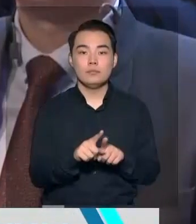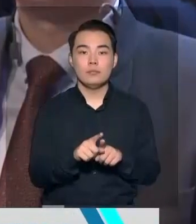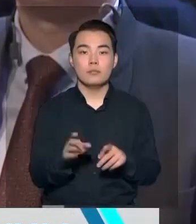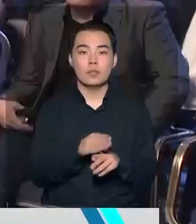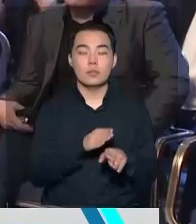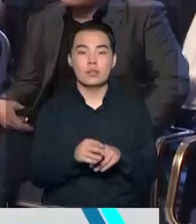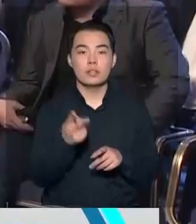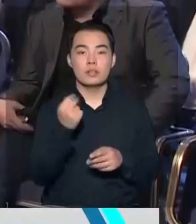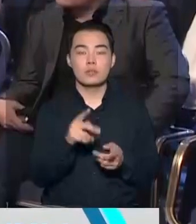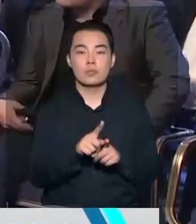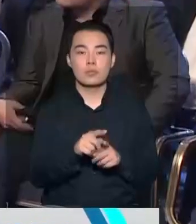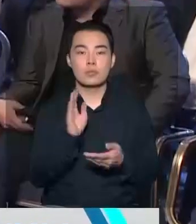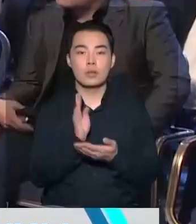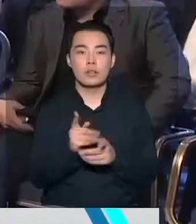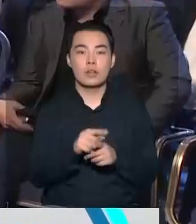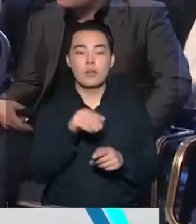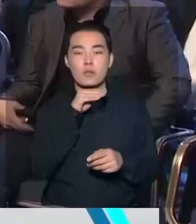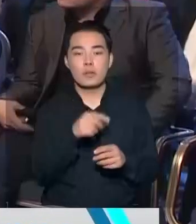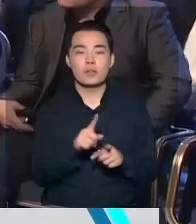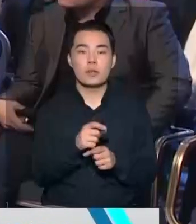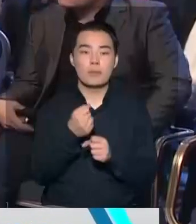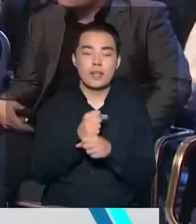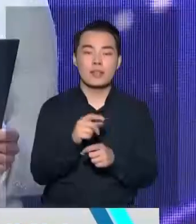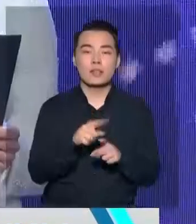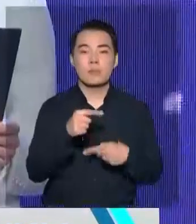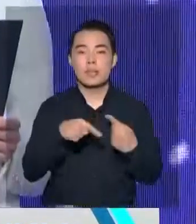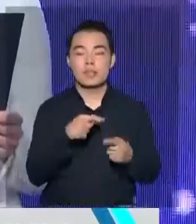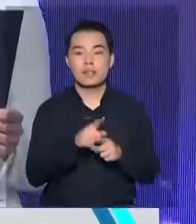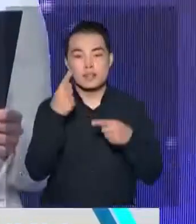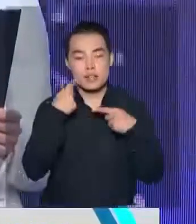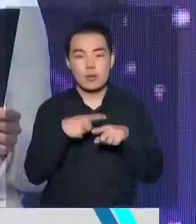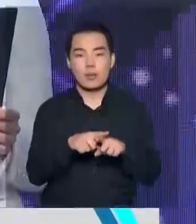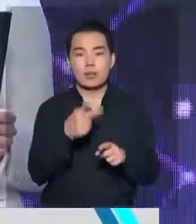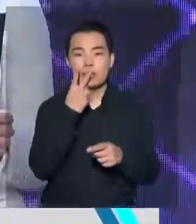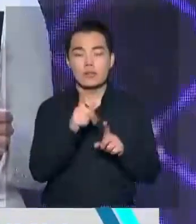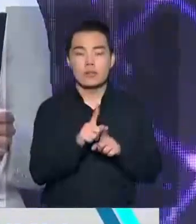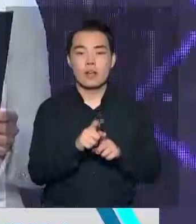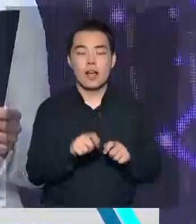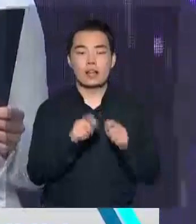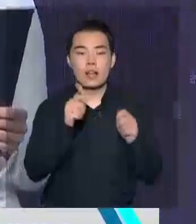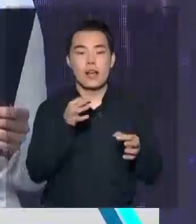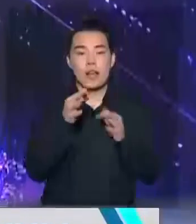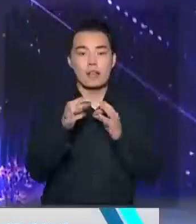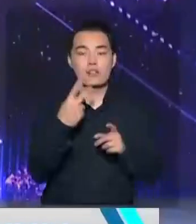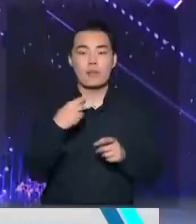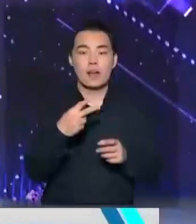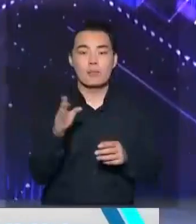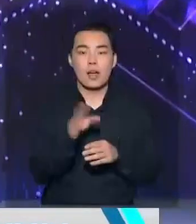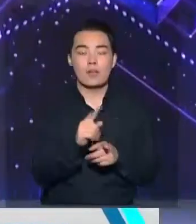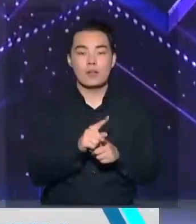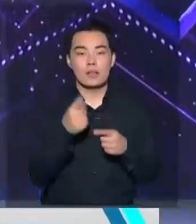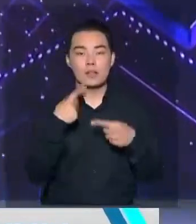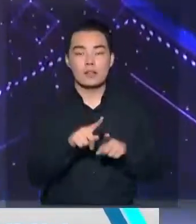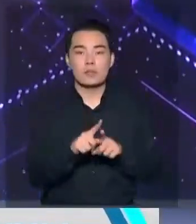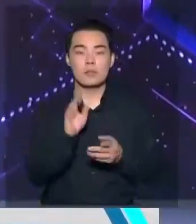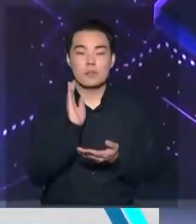күнге жалғасады. Білім, ғылым, инновация, медиа, стартап, технология, ақпарат турасында ашық айтып, 20-дан астам панельдік